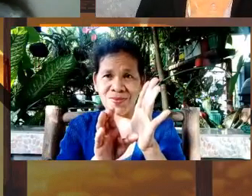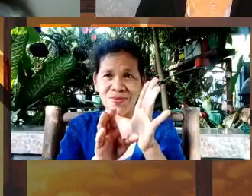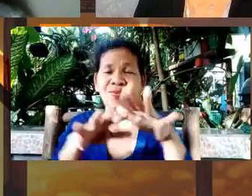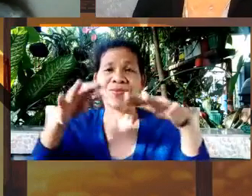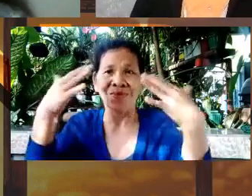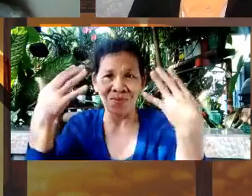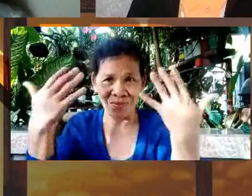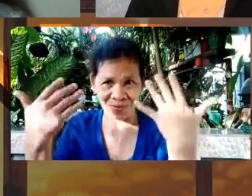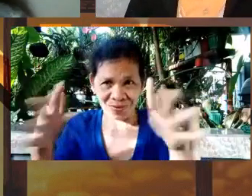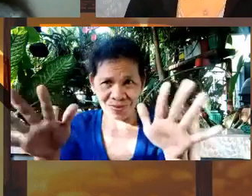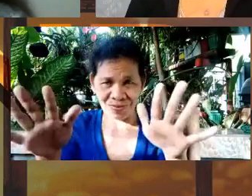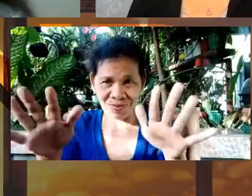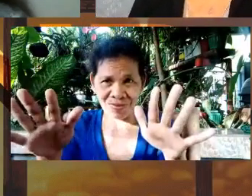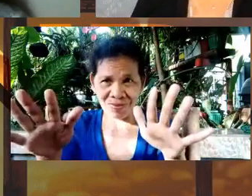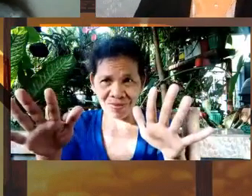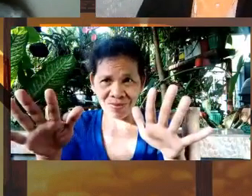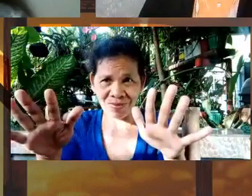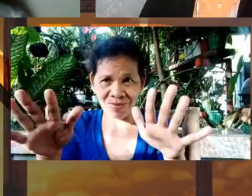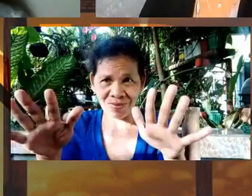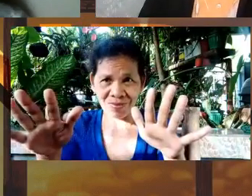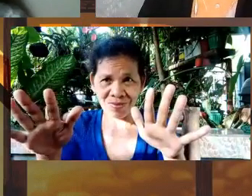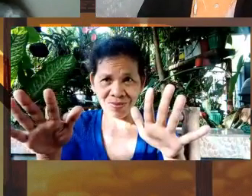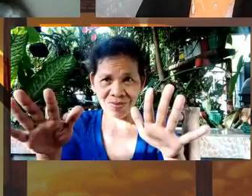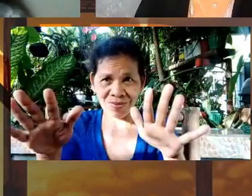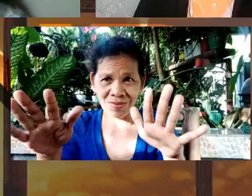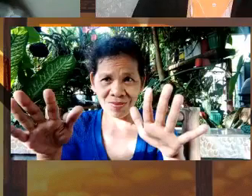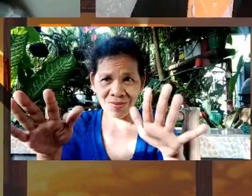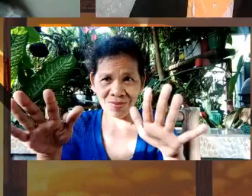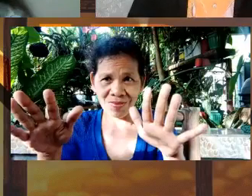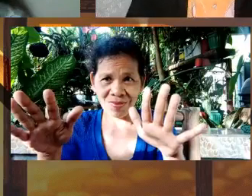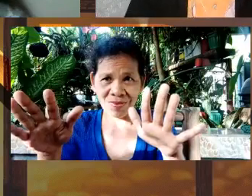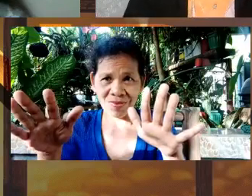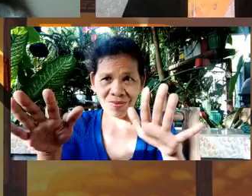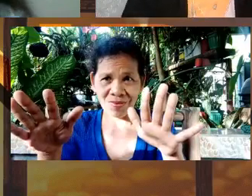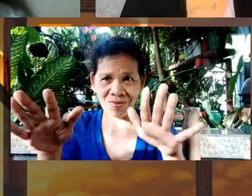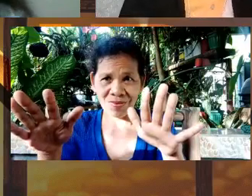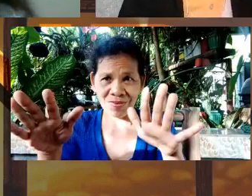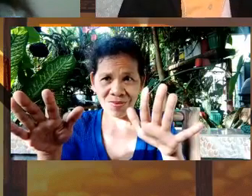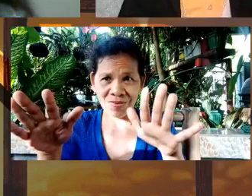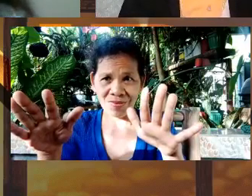pagkatapos, mga minamahal, mga kapatid ko, ay naroon